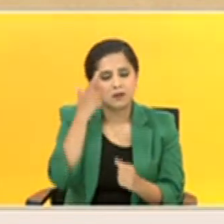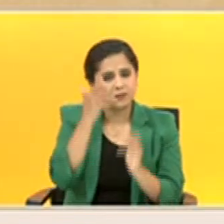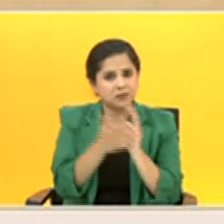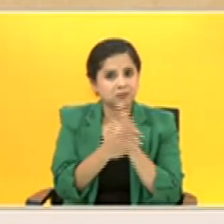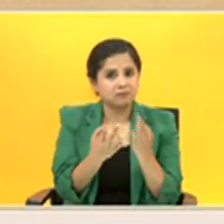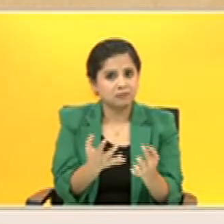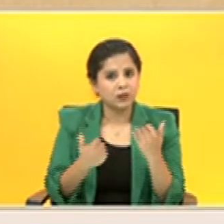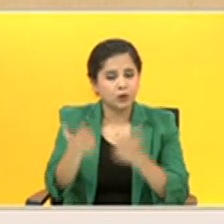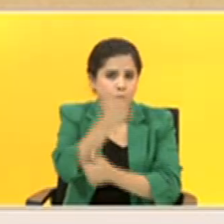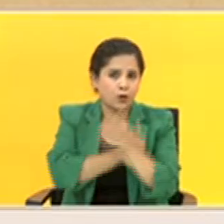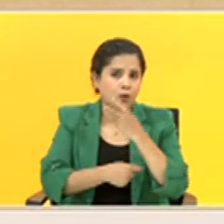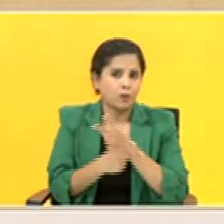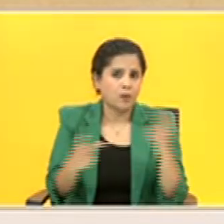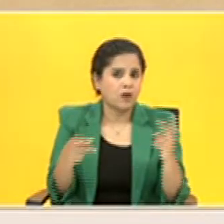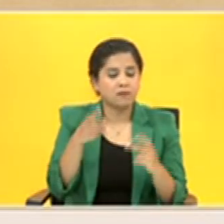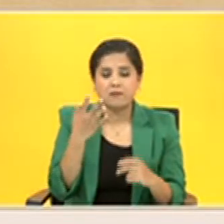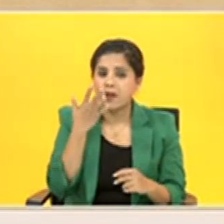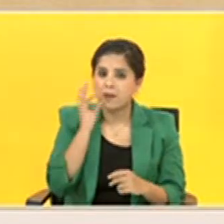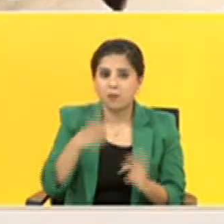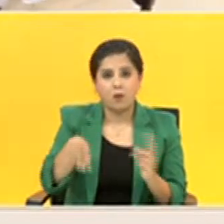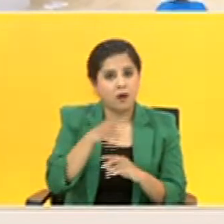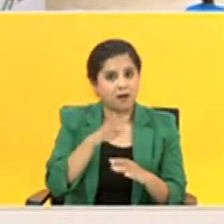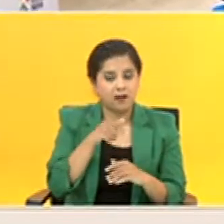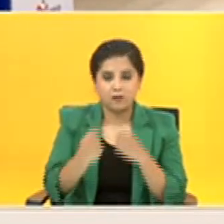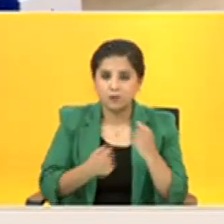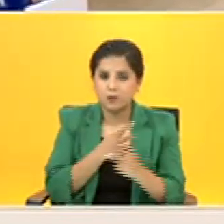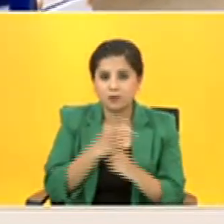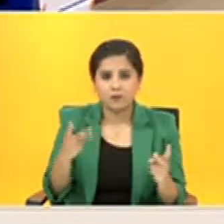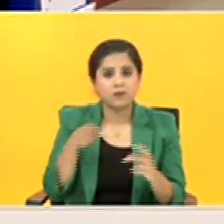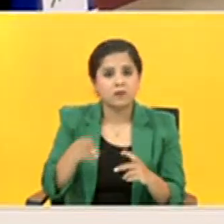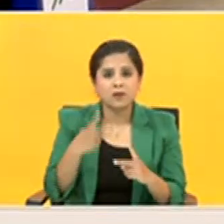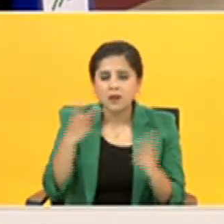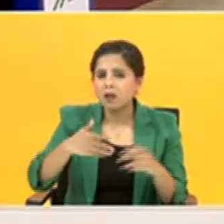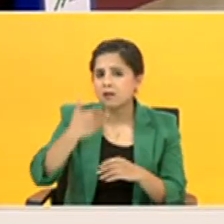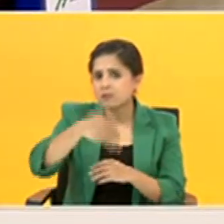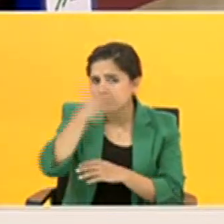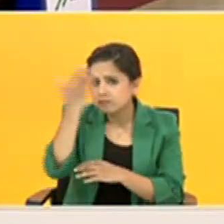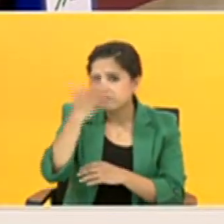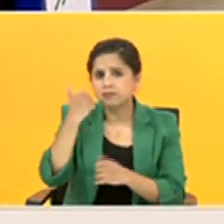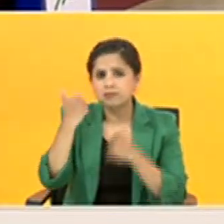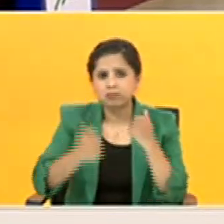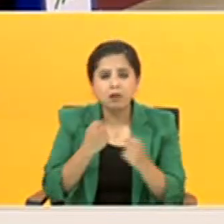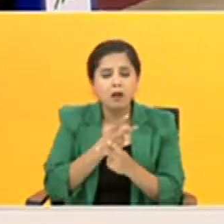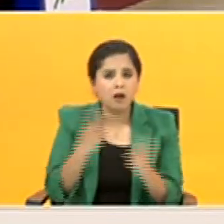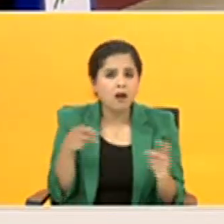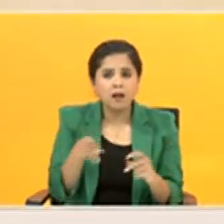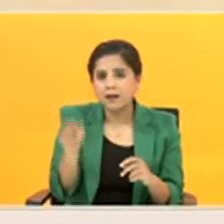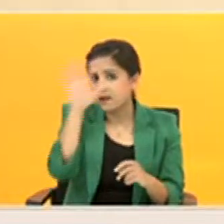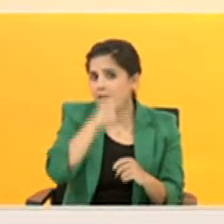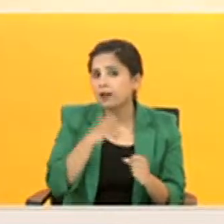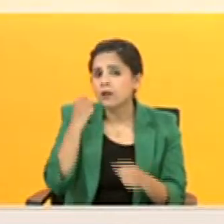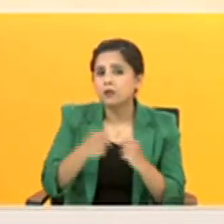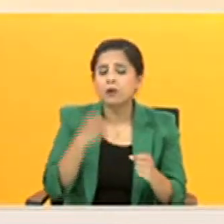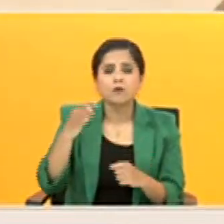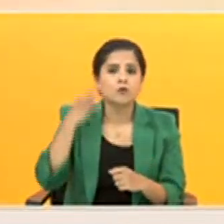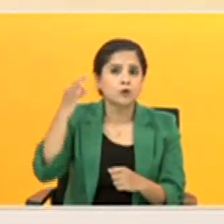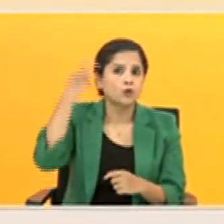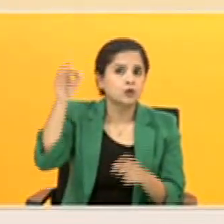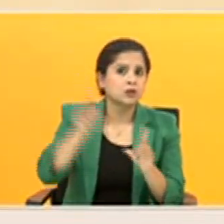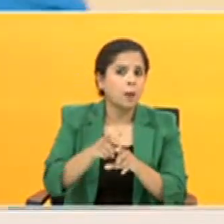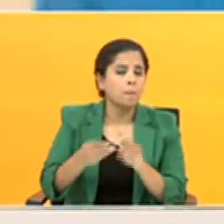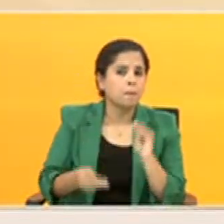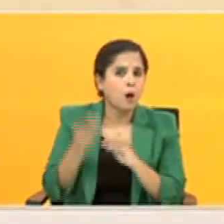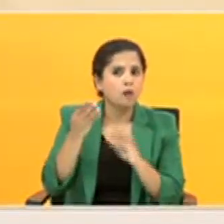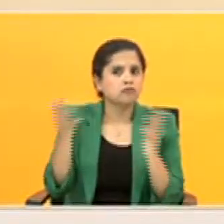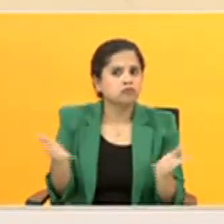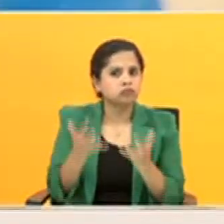टूर्नामेंट बहुत मायने रखता है। इस तरह के आयोजन भारतीय खेलों के भविष्य को और